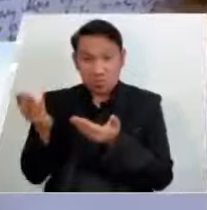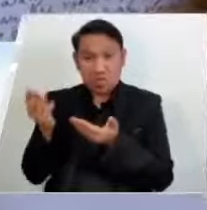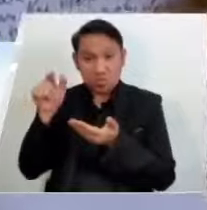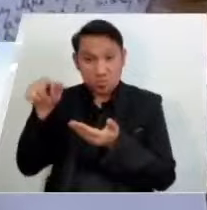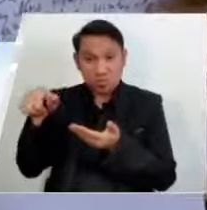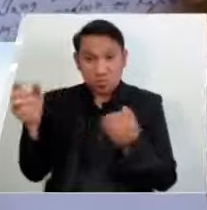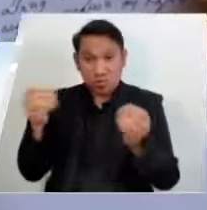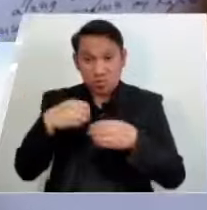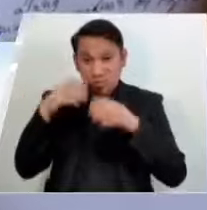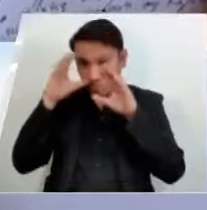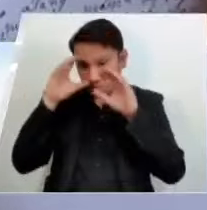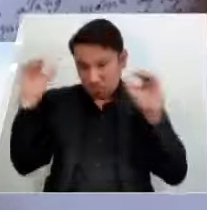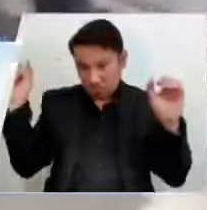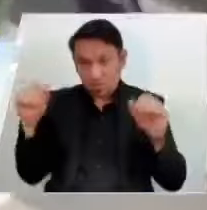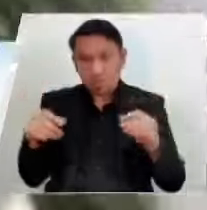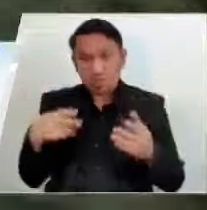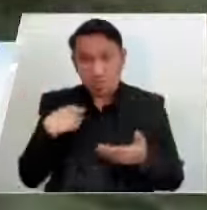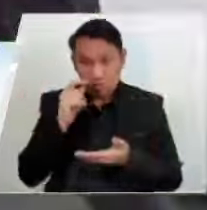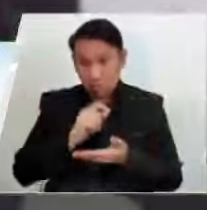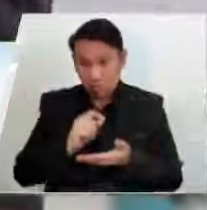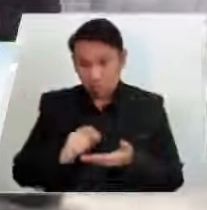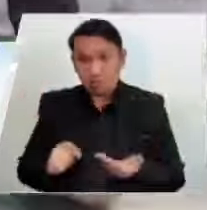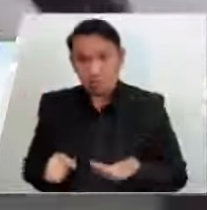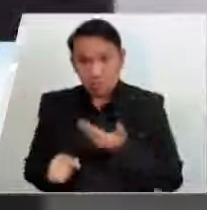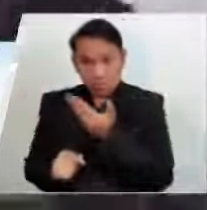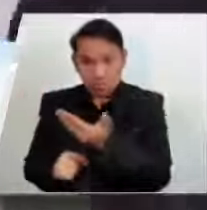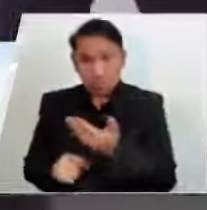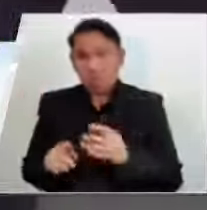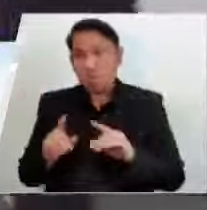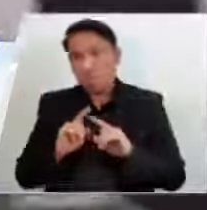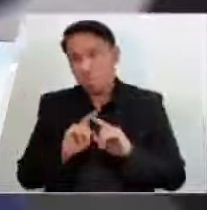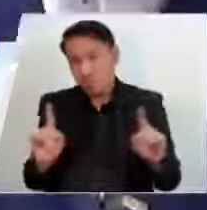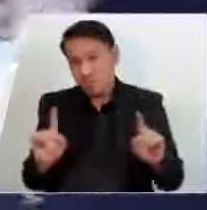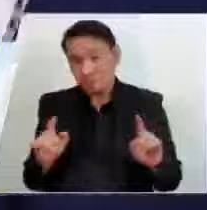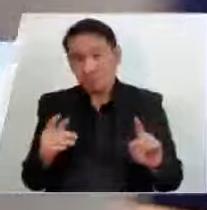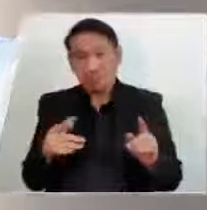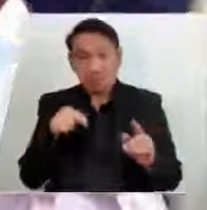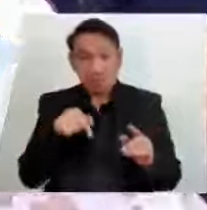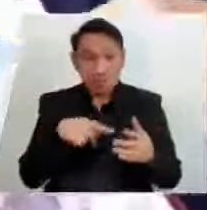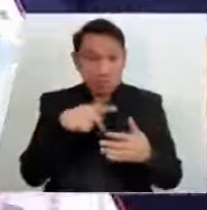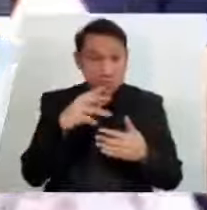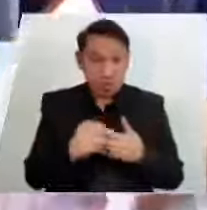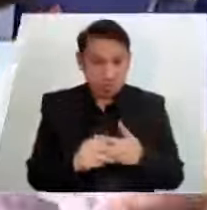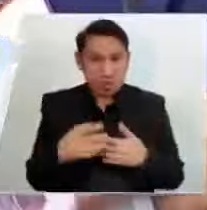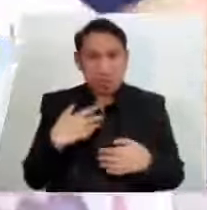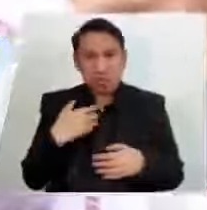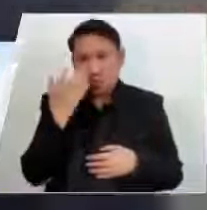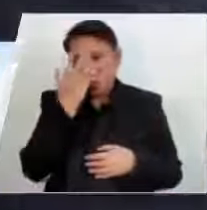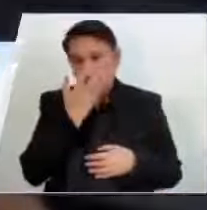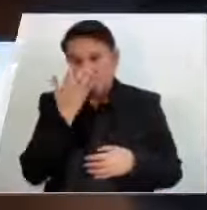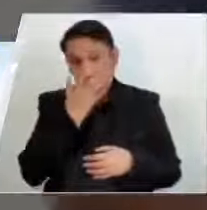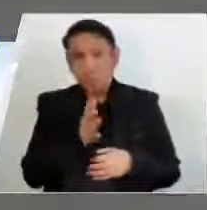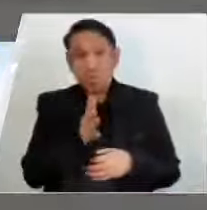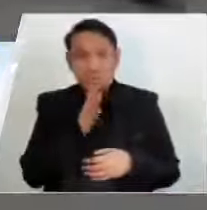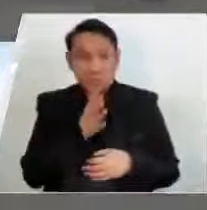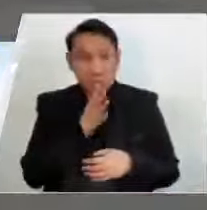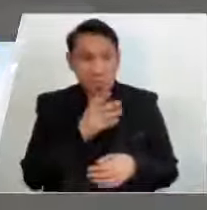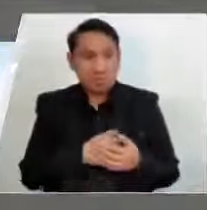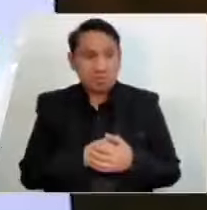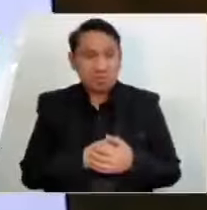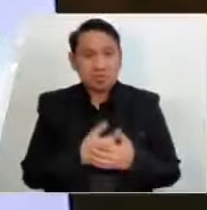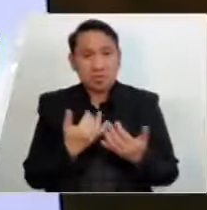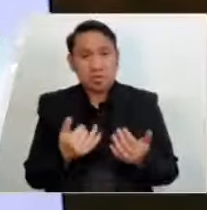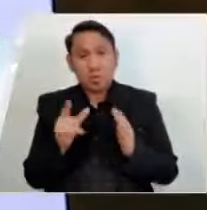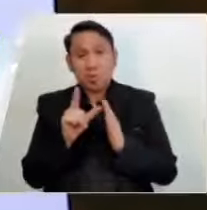at Pangulong Joko Widodo. Pero sa gitna ng programa sa Mendiola, nahilo ang ina ni Mary Jane, kaya abogado na